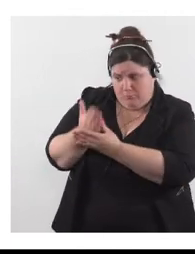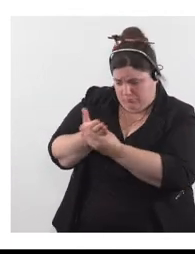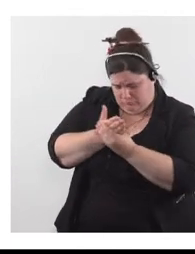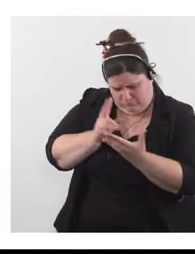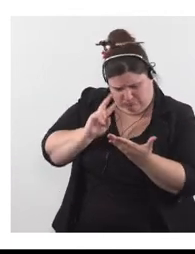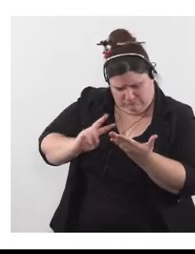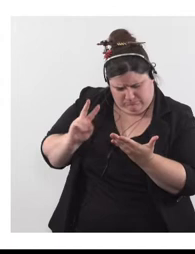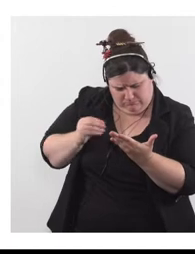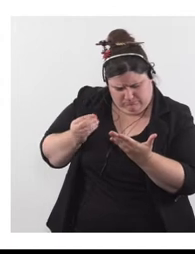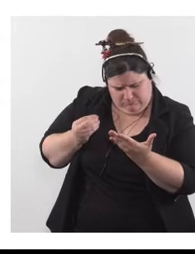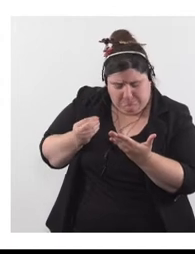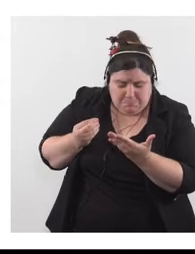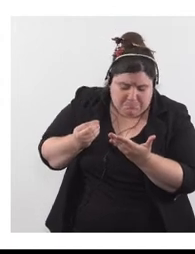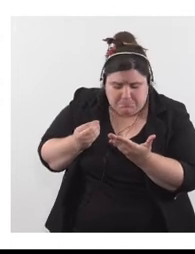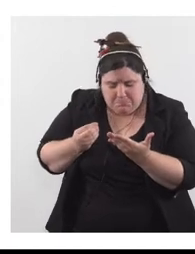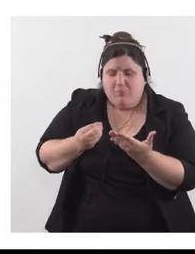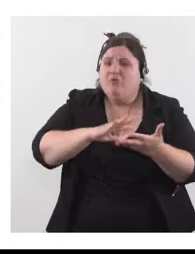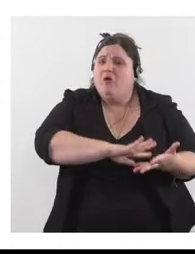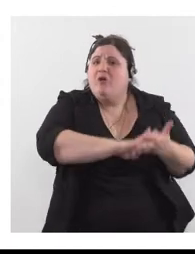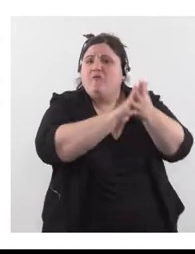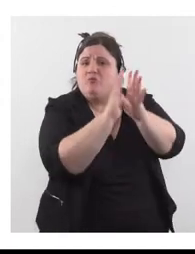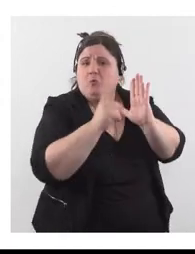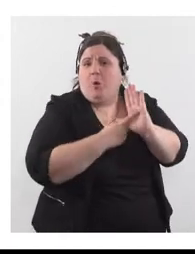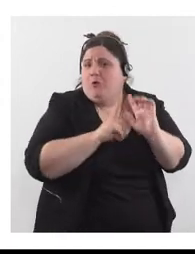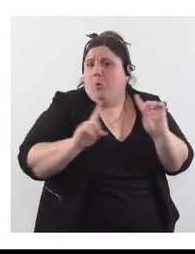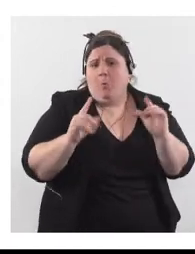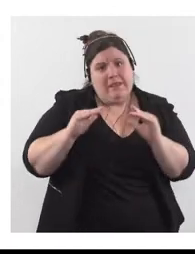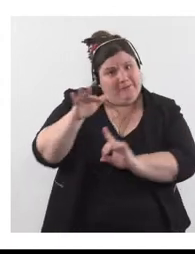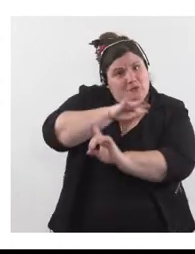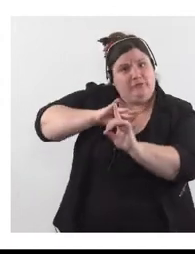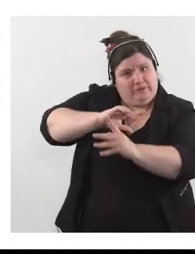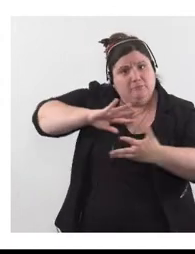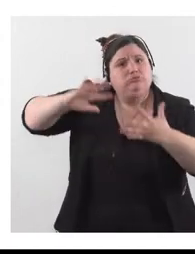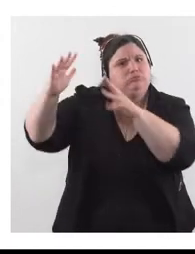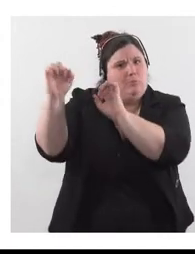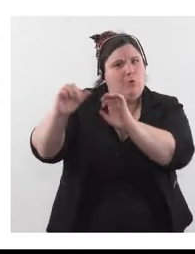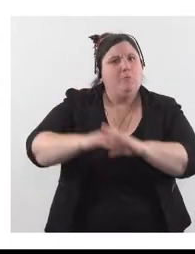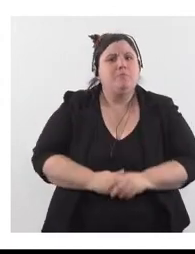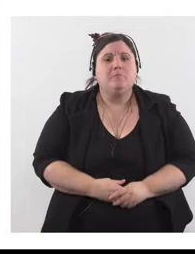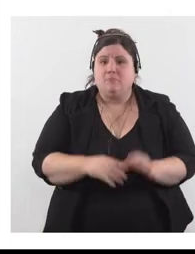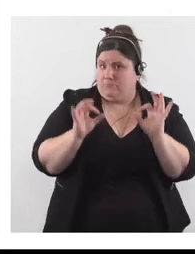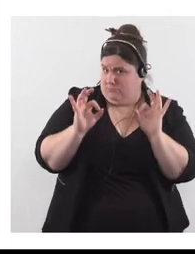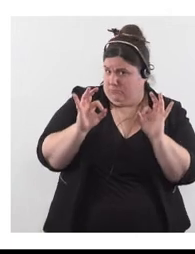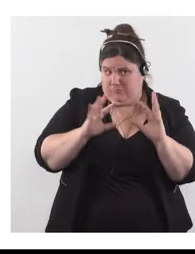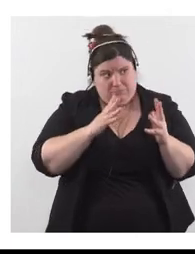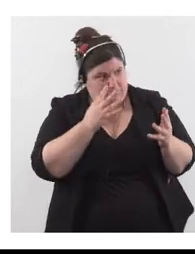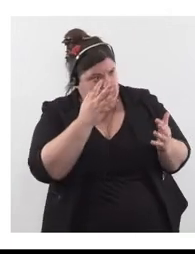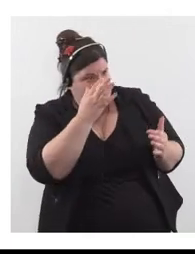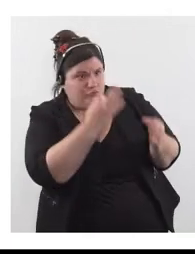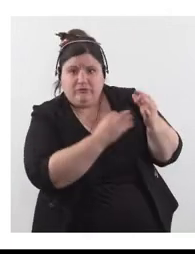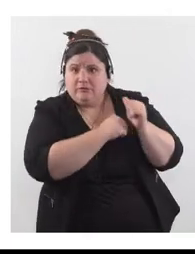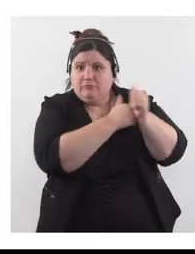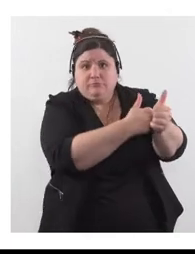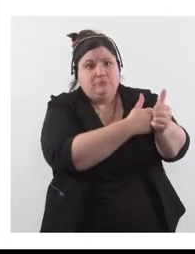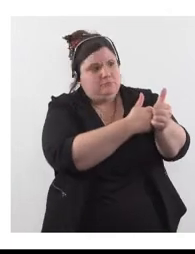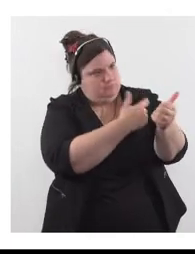une importance sociétale. Parce que, comme vous le dites, hein, aller en justice, ça, il y a une médiatisation des cas et